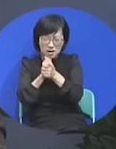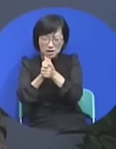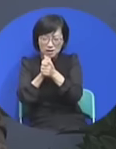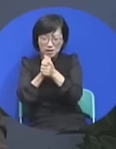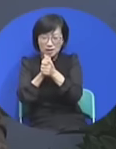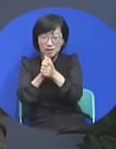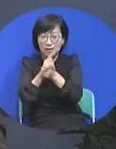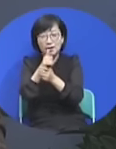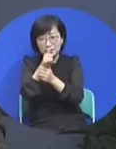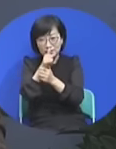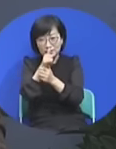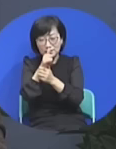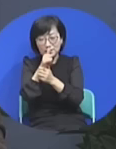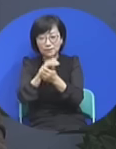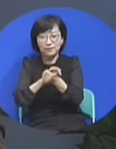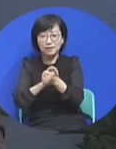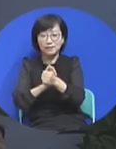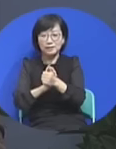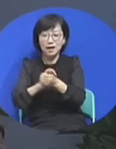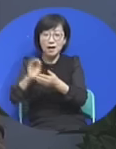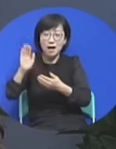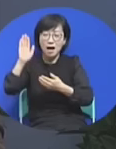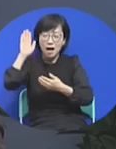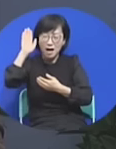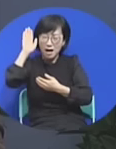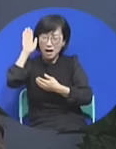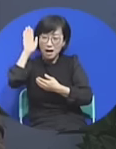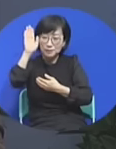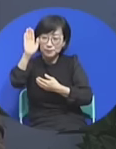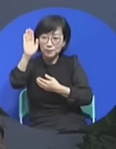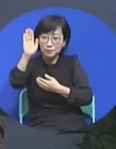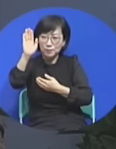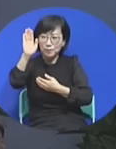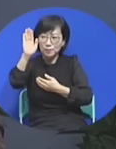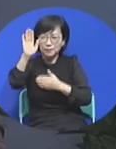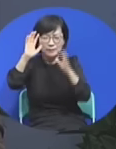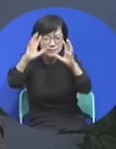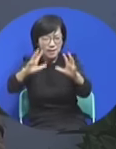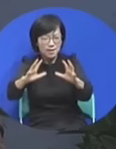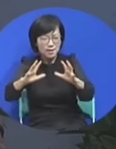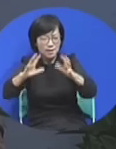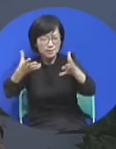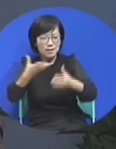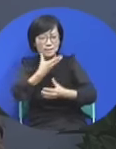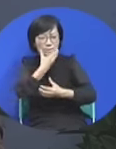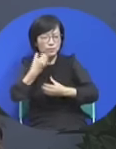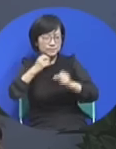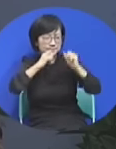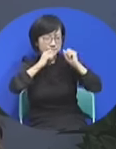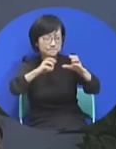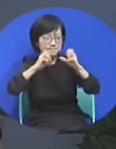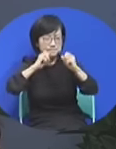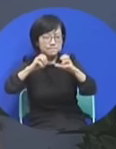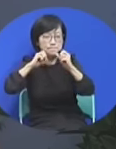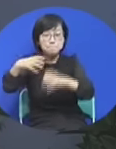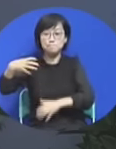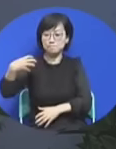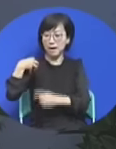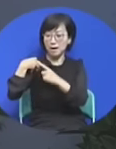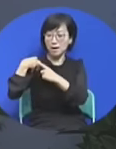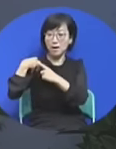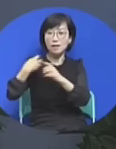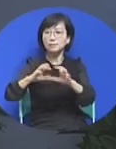이 시대에 세계 복음화의 주역 국가가 어느 나라겠는가? What country will stand as the main figure to carry out